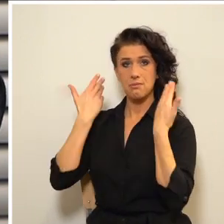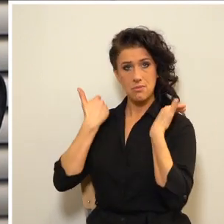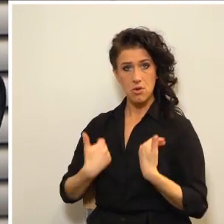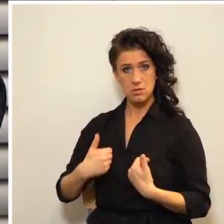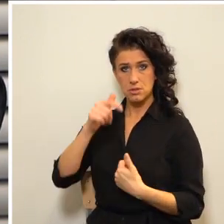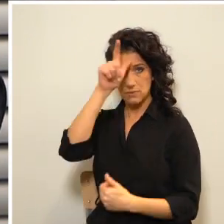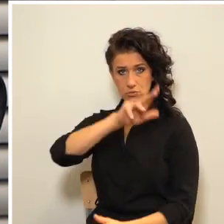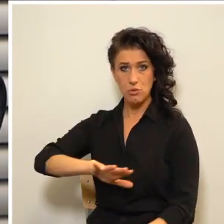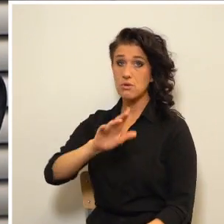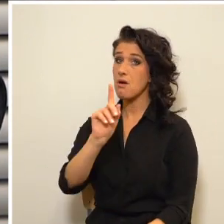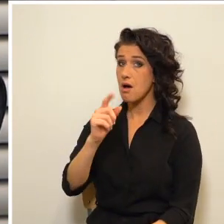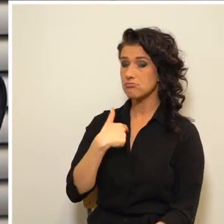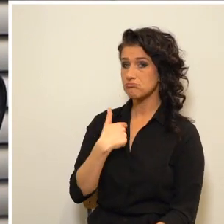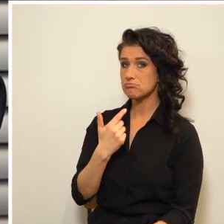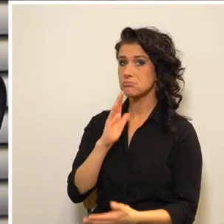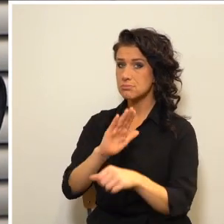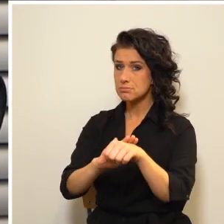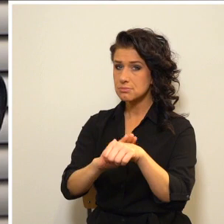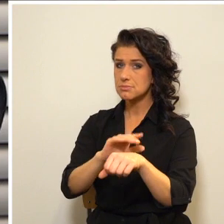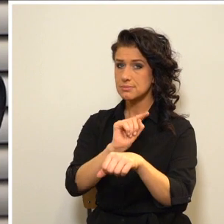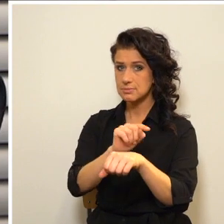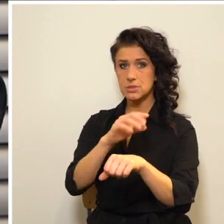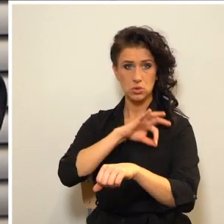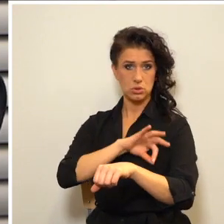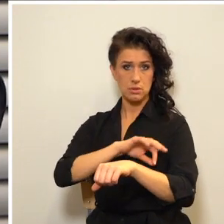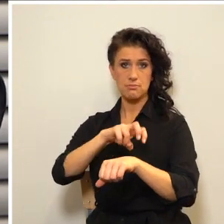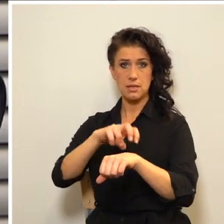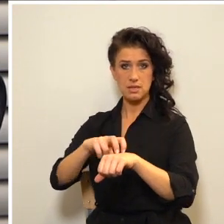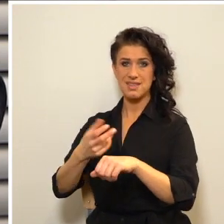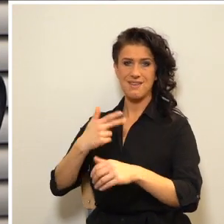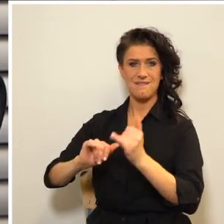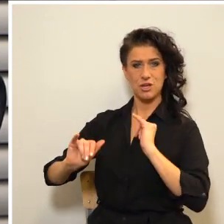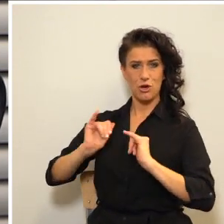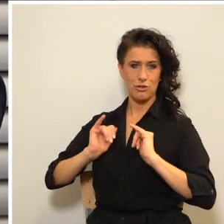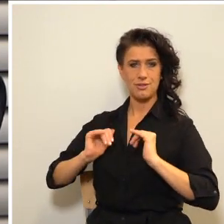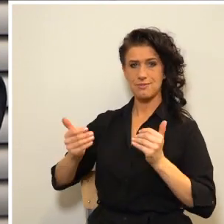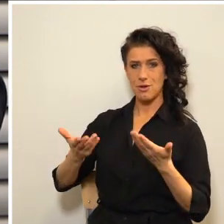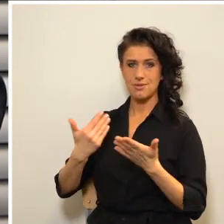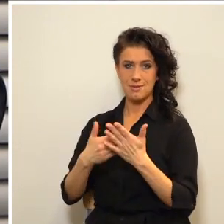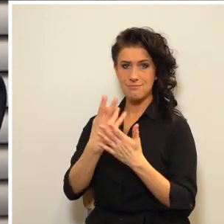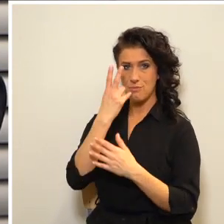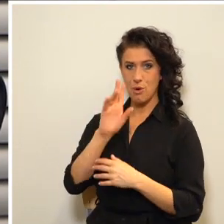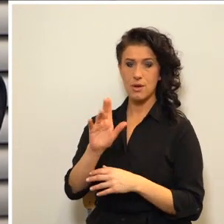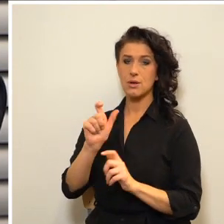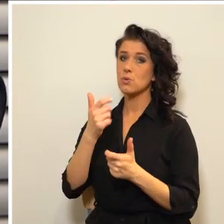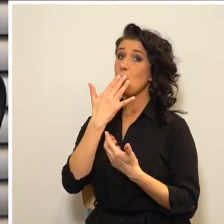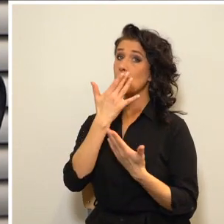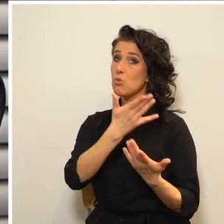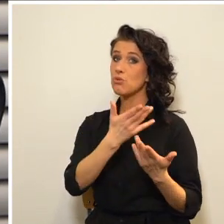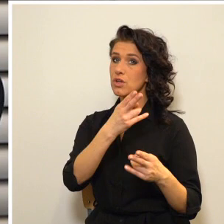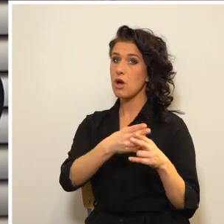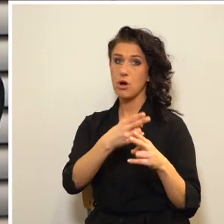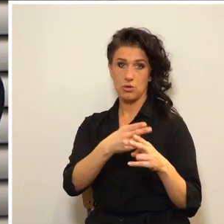tak dalej ale chciałem zwrócić uwagę że socjologia właśnie medycyny nie może dlatego jest niewygodna Bo ona pokazuje co mówią pacjenci